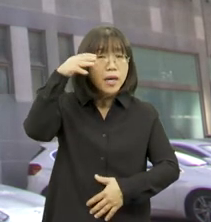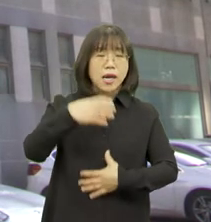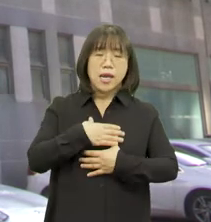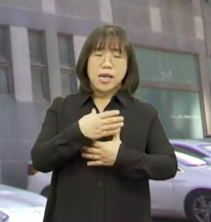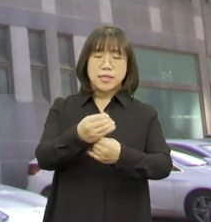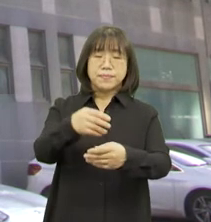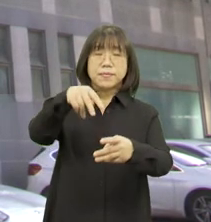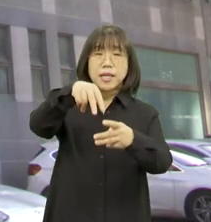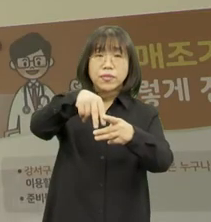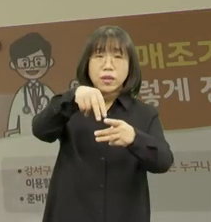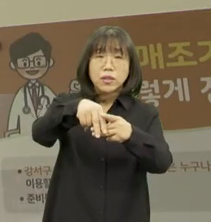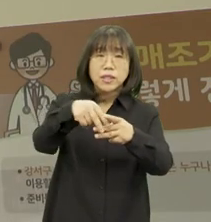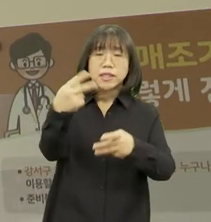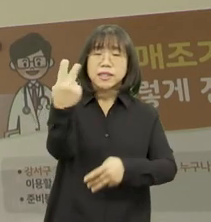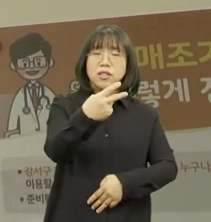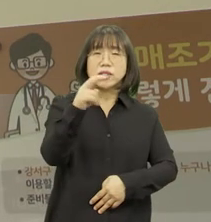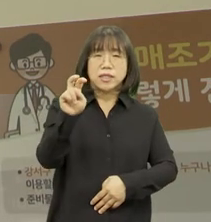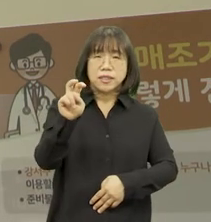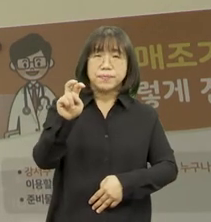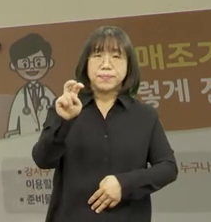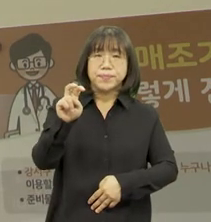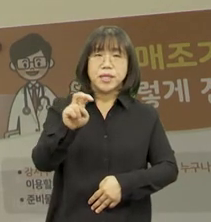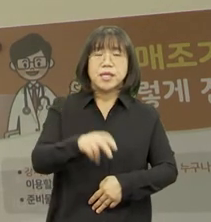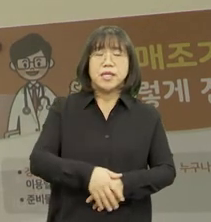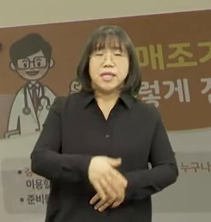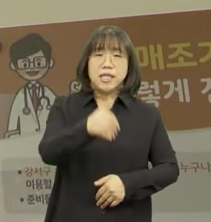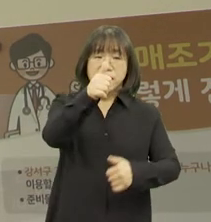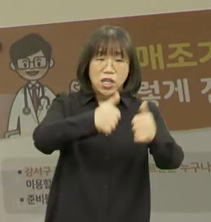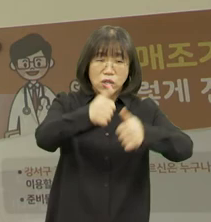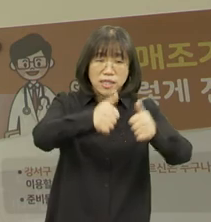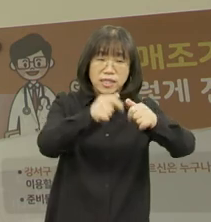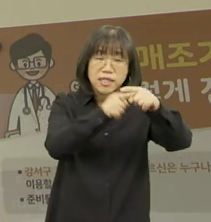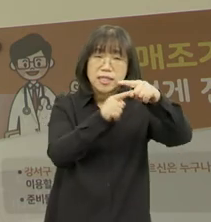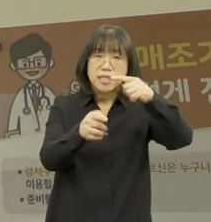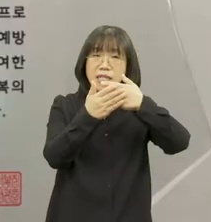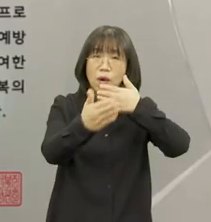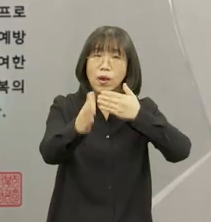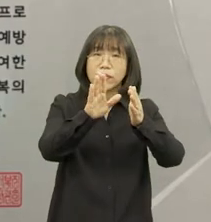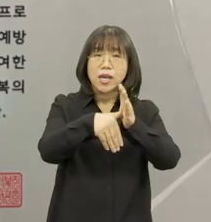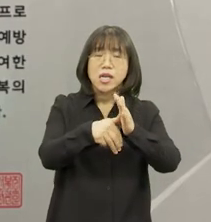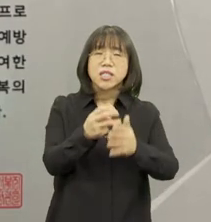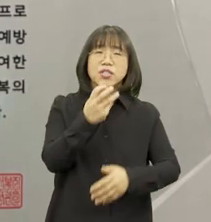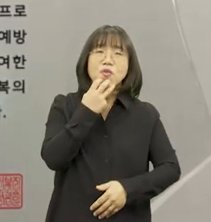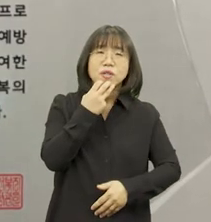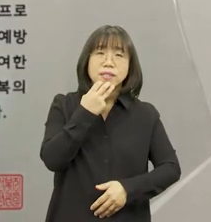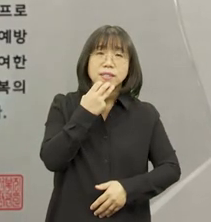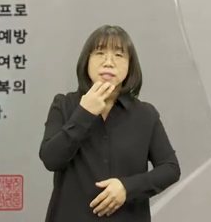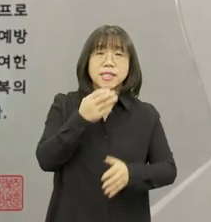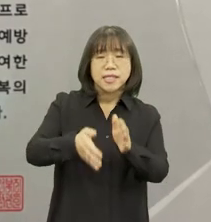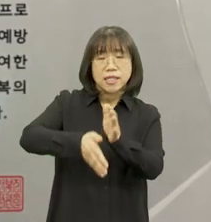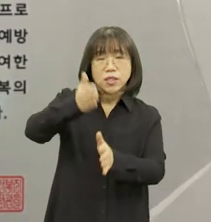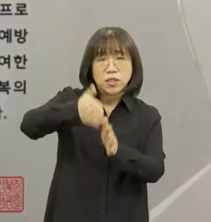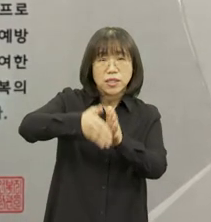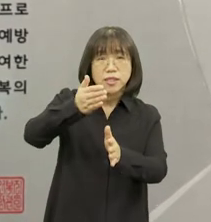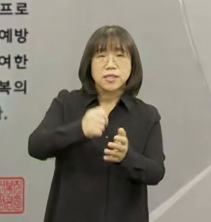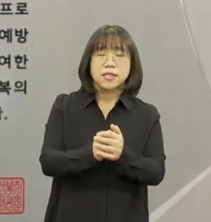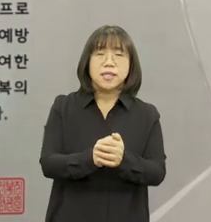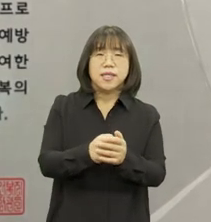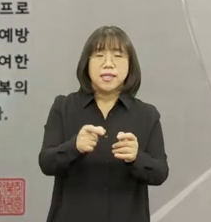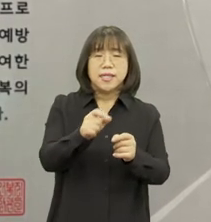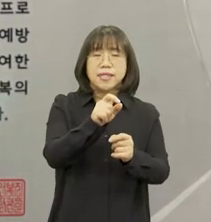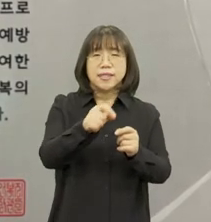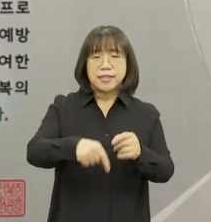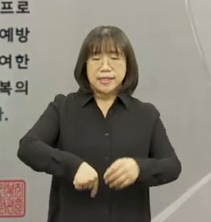센터는 2020 침 의 안심 센터 우수사례 경진대회에서 서울시 자치구 중 유일하게 최우수상을 수상하며